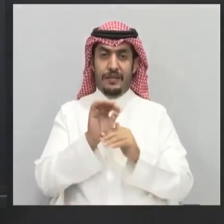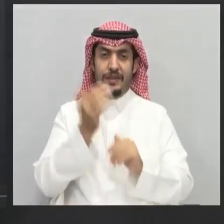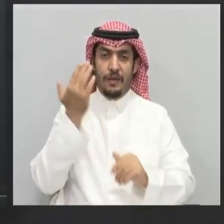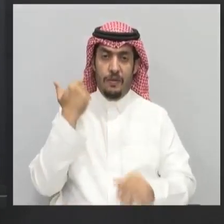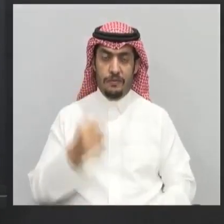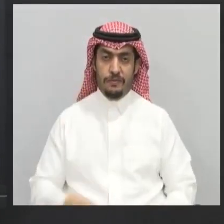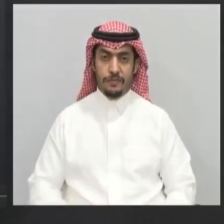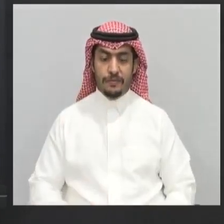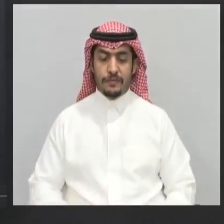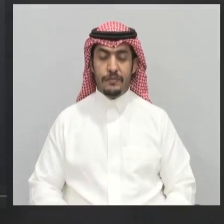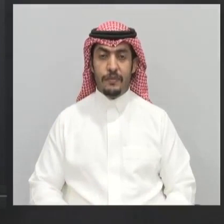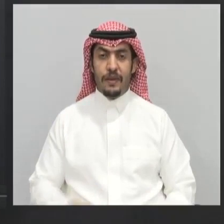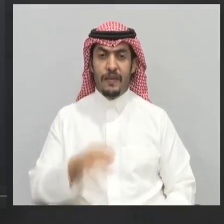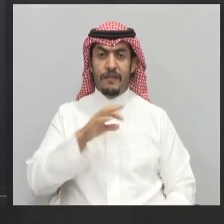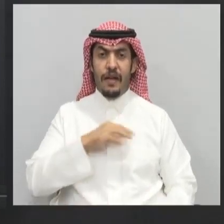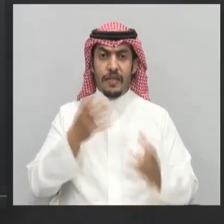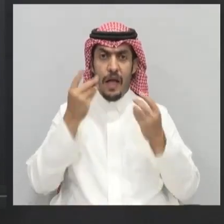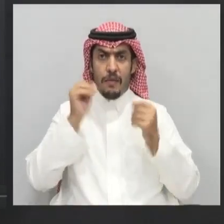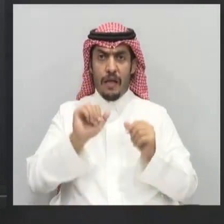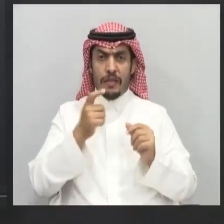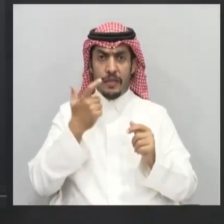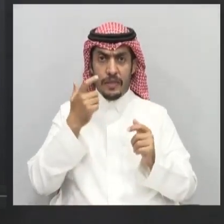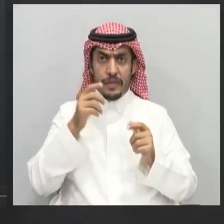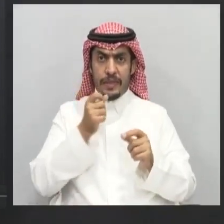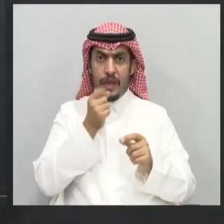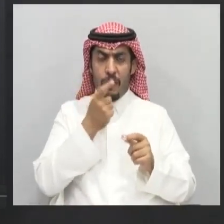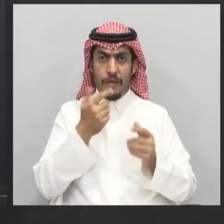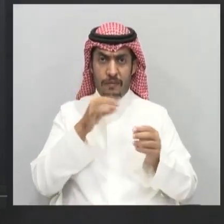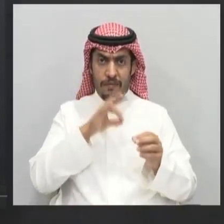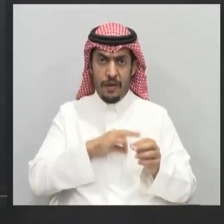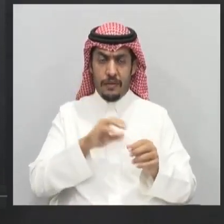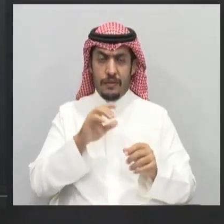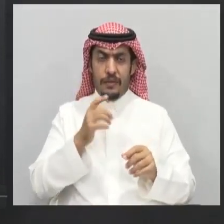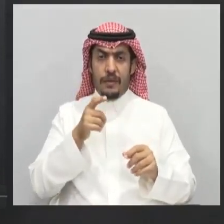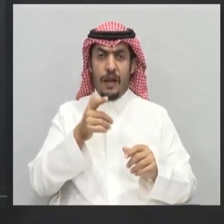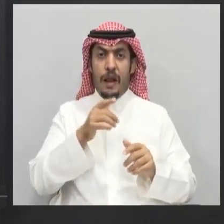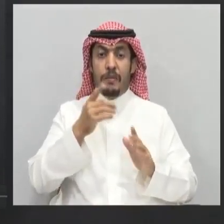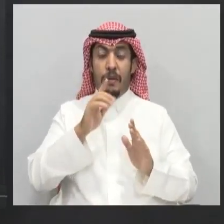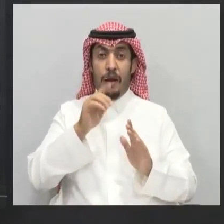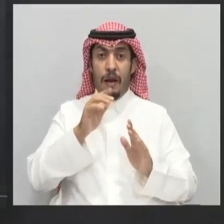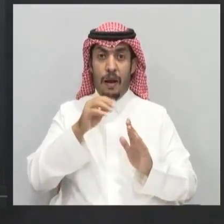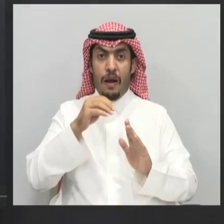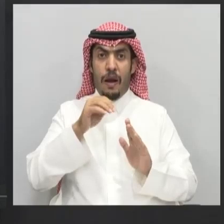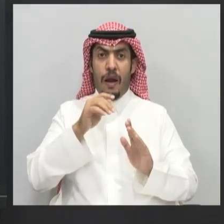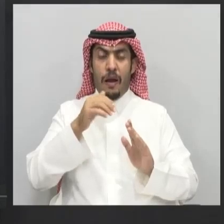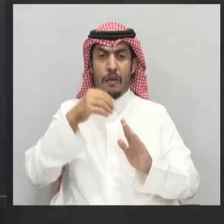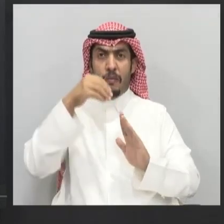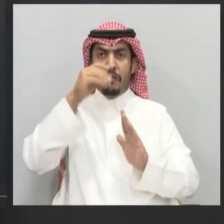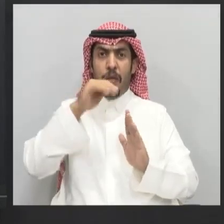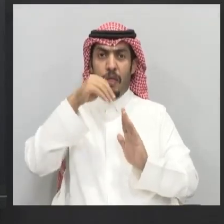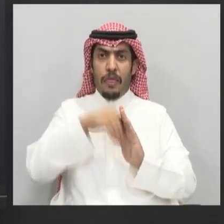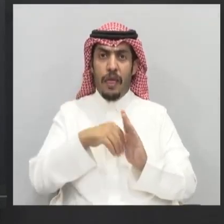الماضي واما فائده تعلم ما ينافي التوحيد كما اخبرناكم ان الهدم اسهل من البناء